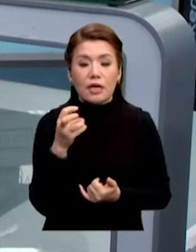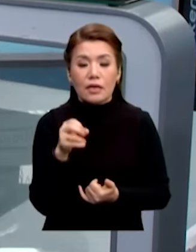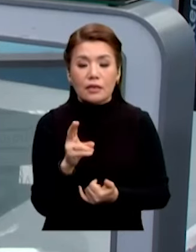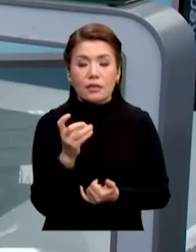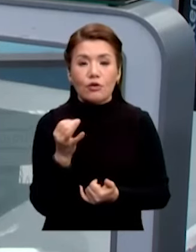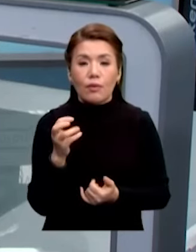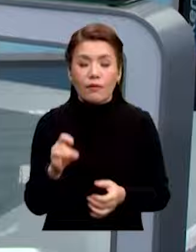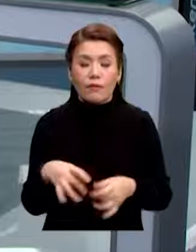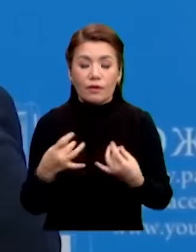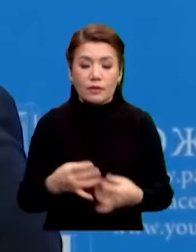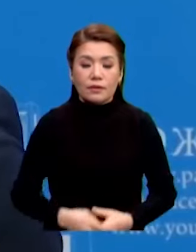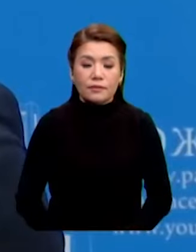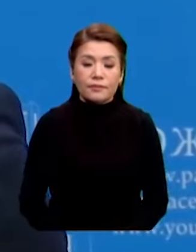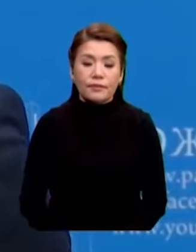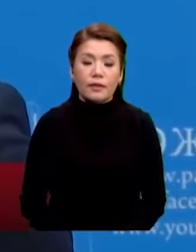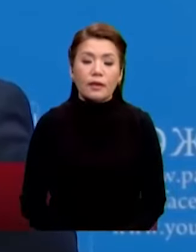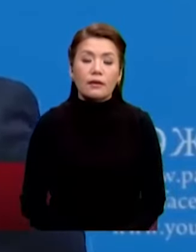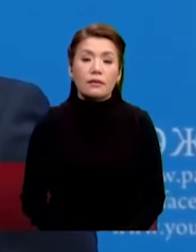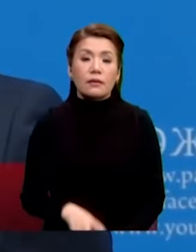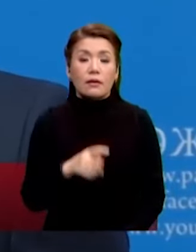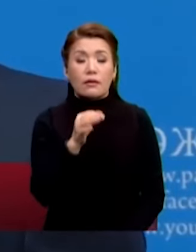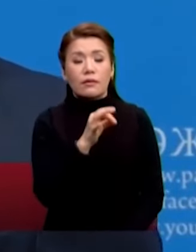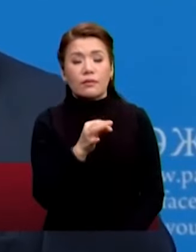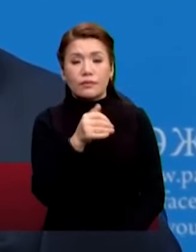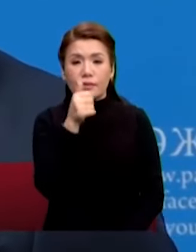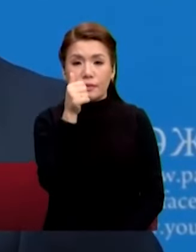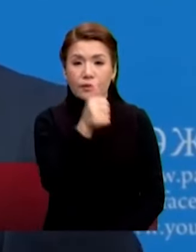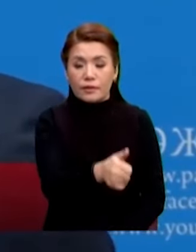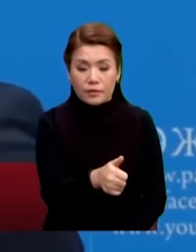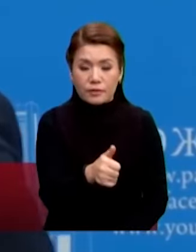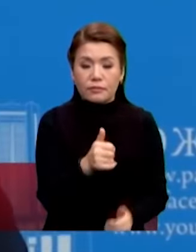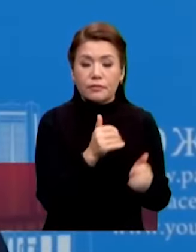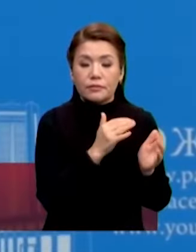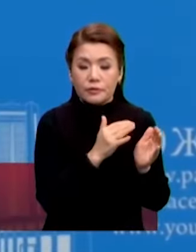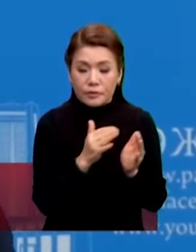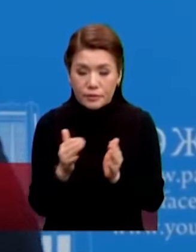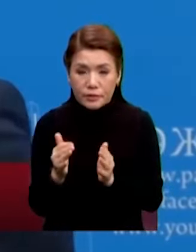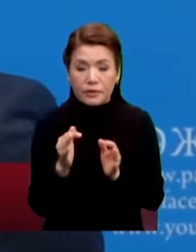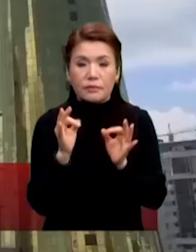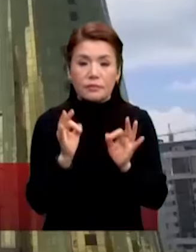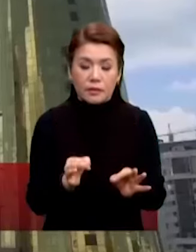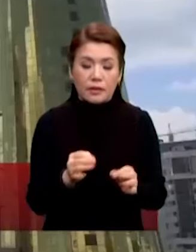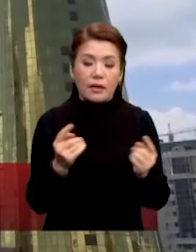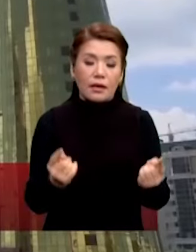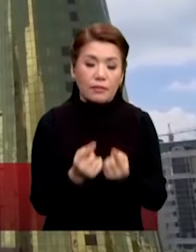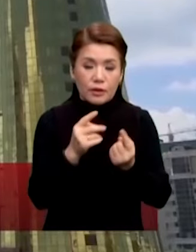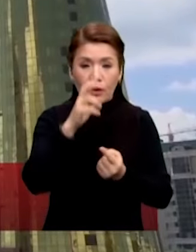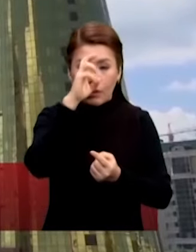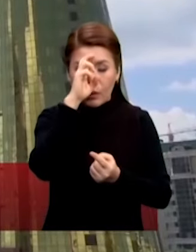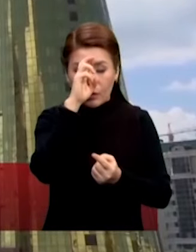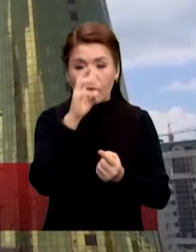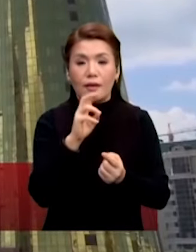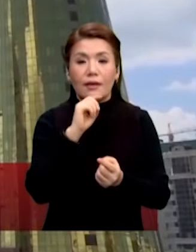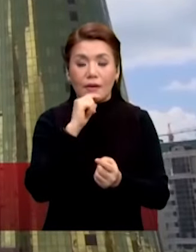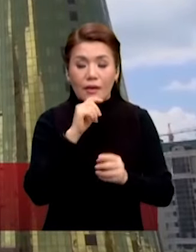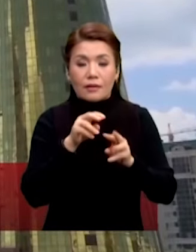зерттеп берді. Ол деген жақсы, бір қалыпты дәстүр. Ұлттық экономика министрінің